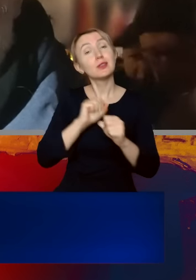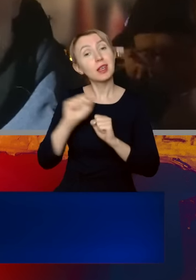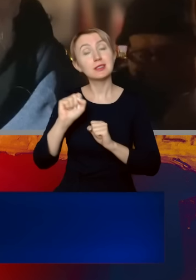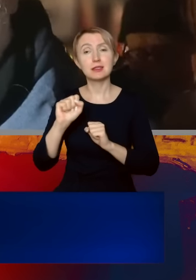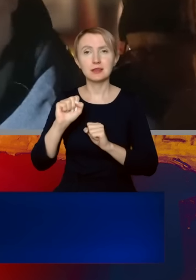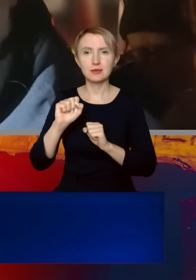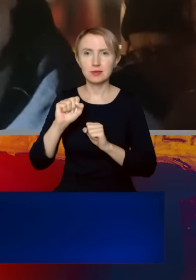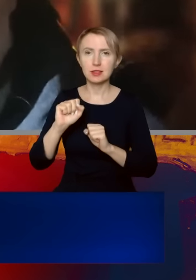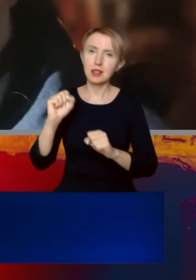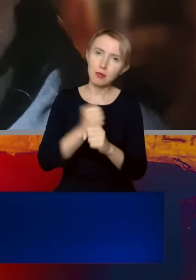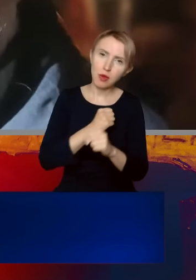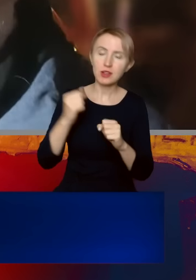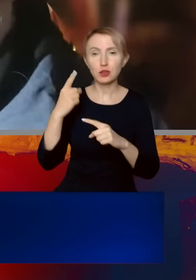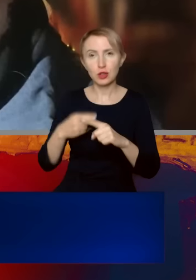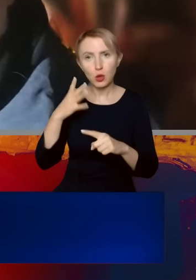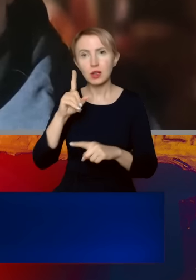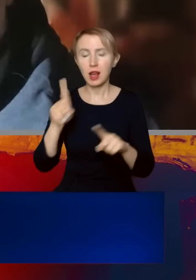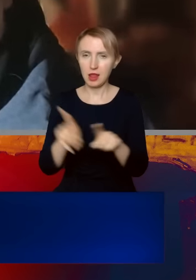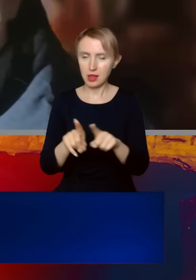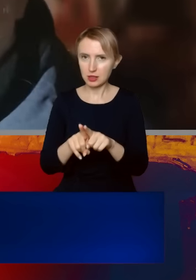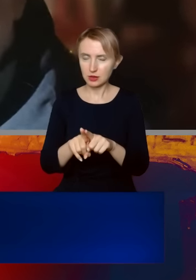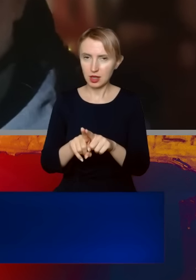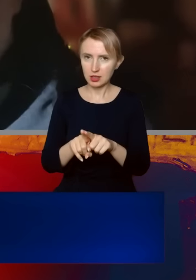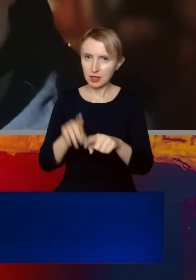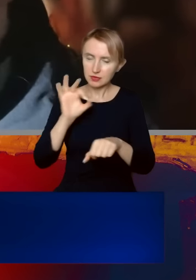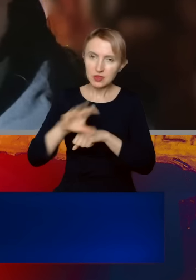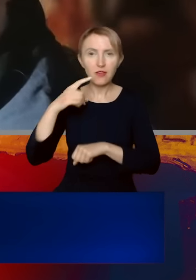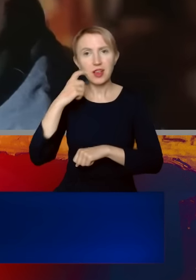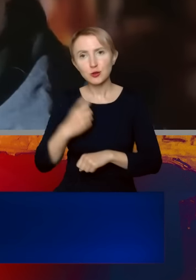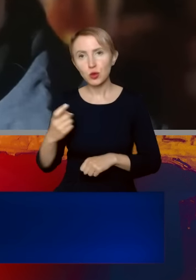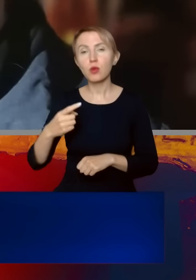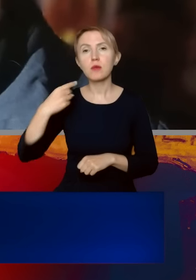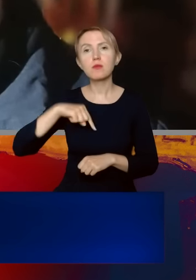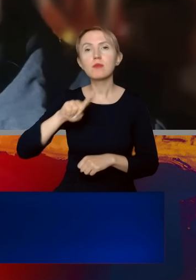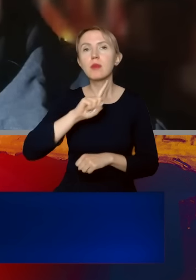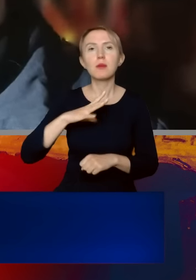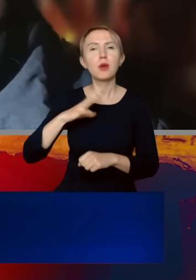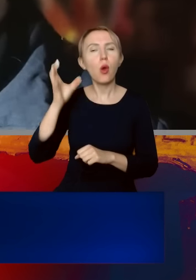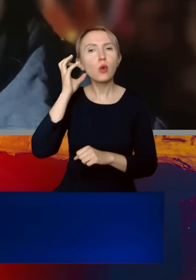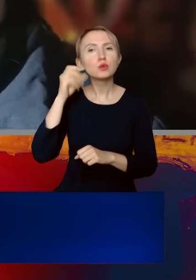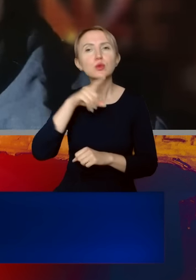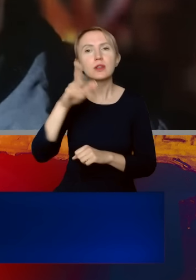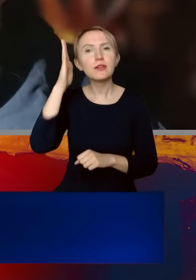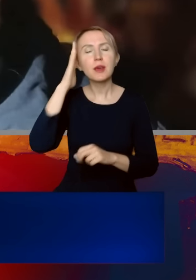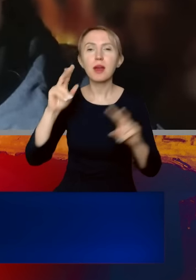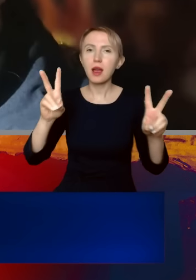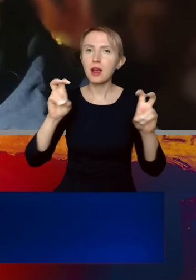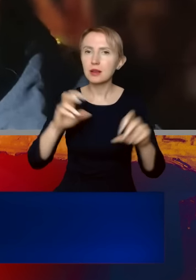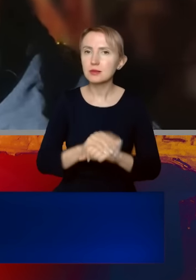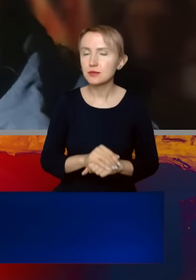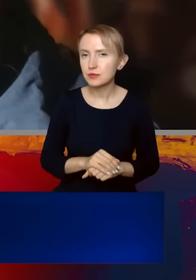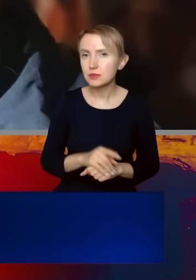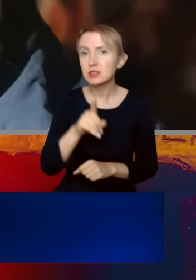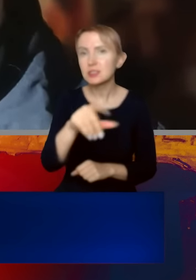na poważnie, i na ostro, ale także na ironicznie, na wesoło, bo mamy odsłuchy od tamtej strony i wiemy, że hasła takie jak sam się